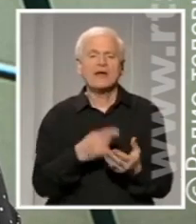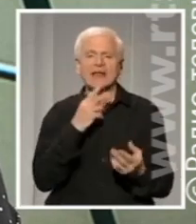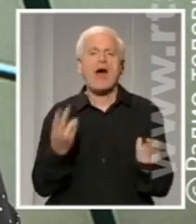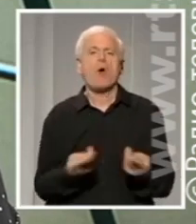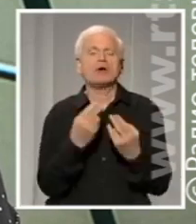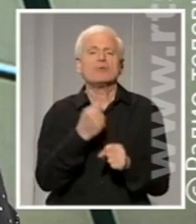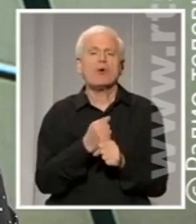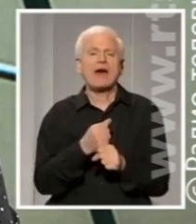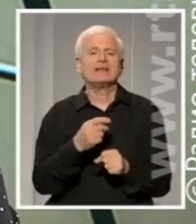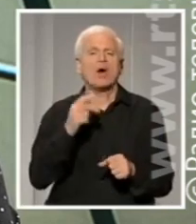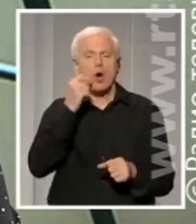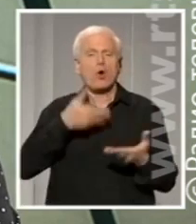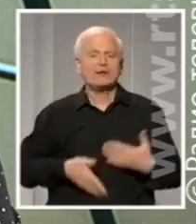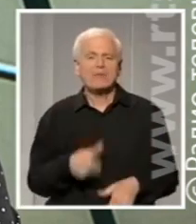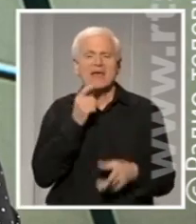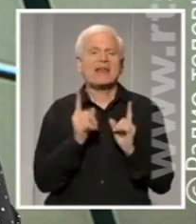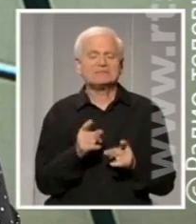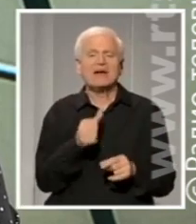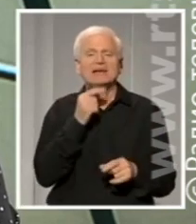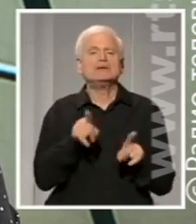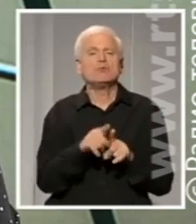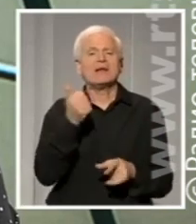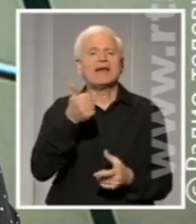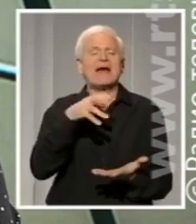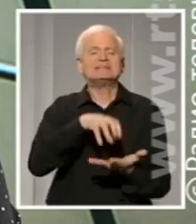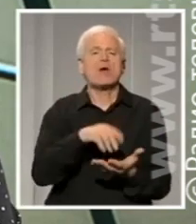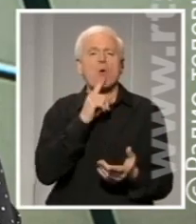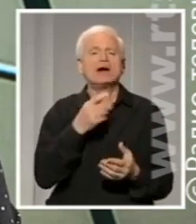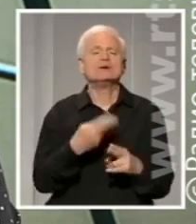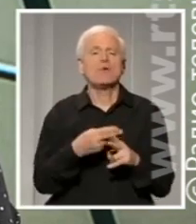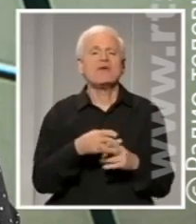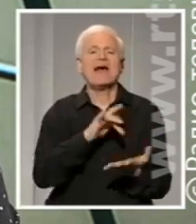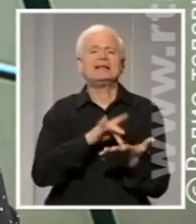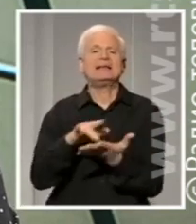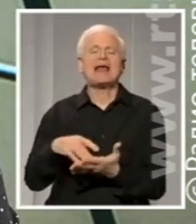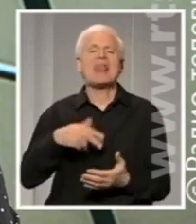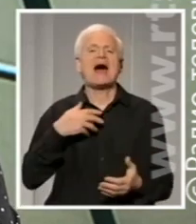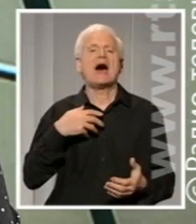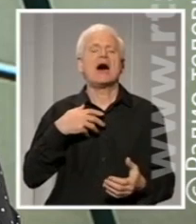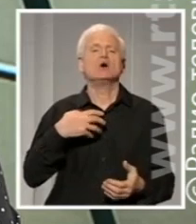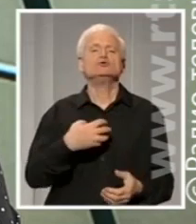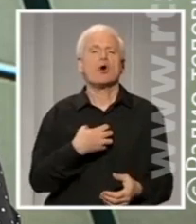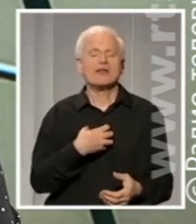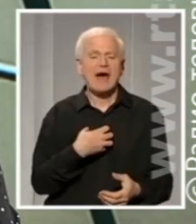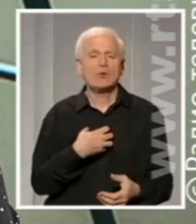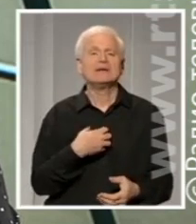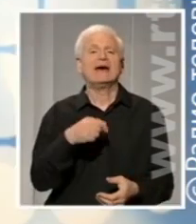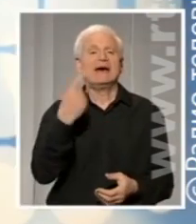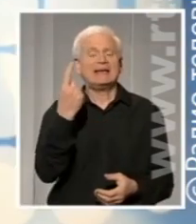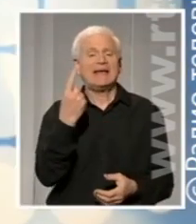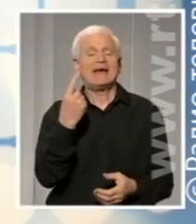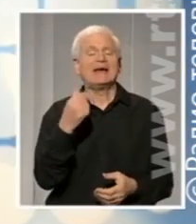rad roditeljima i nastavnicima. Zatim tu je jedna sekcija koja nosi naziv digitalna solidarnost, jer